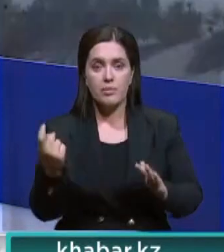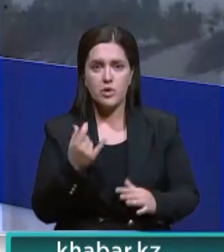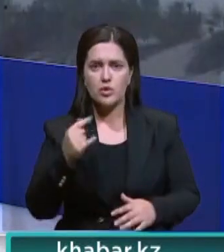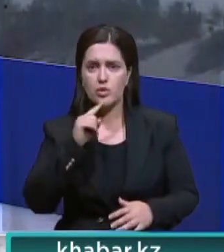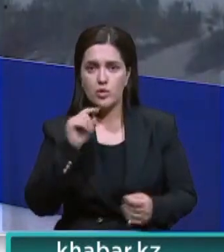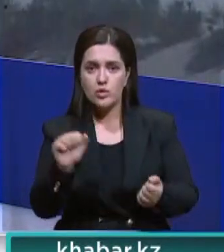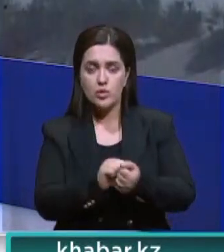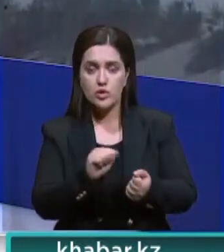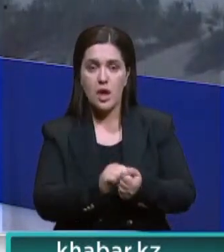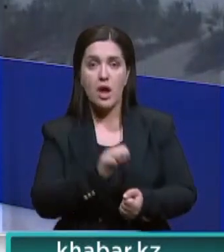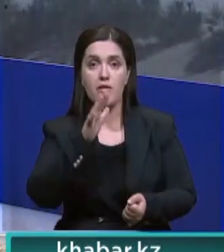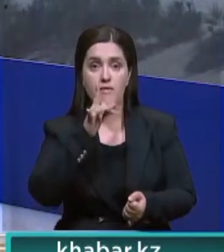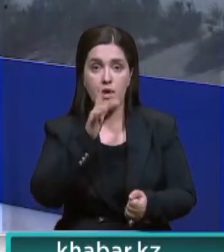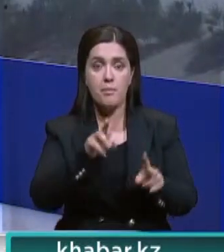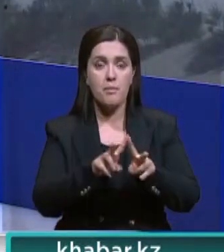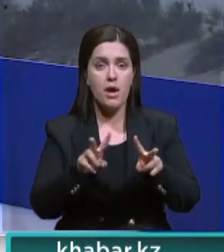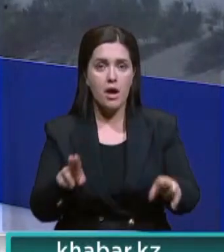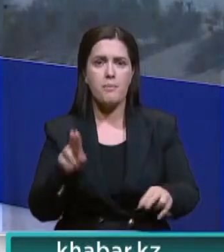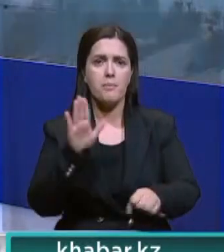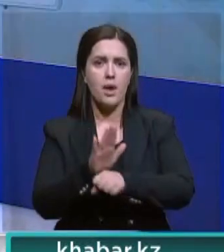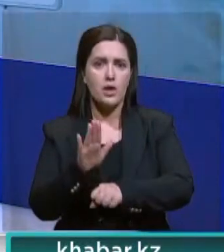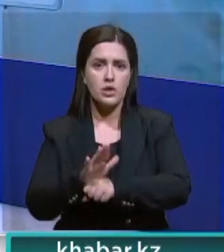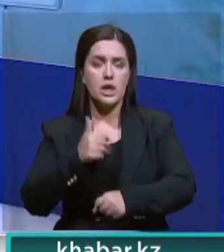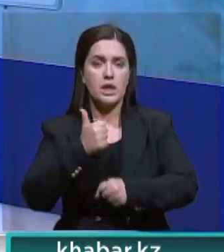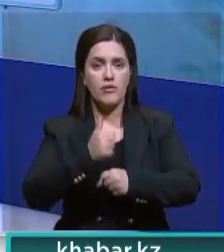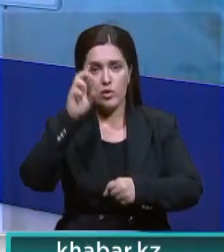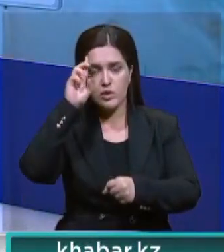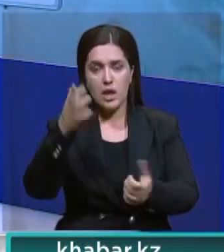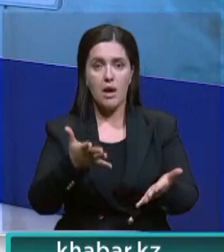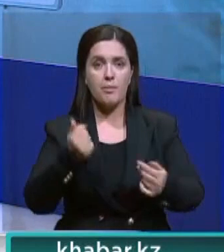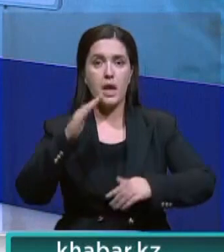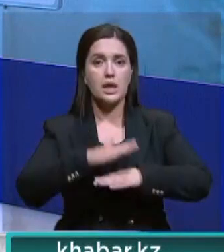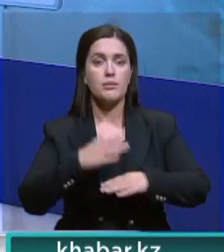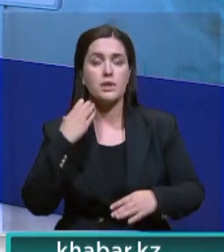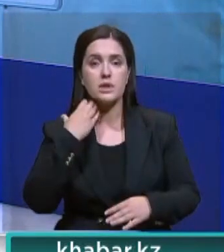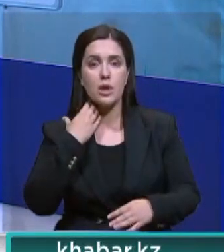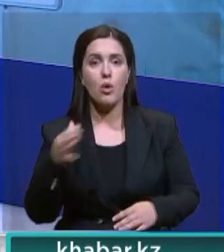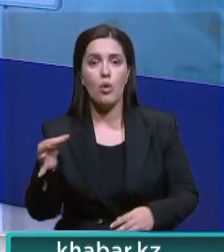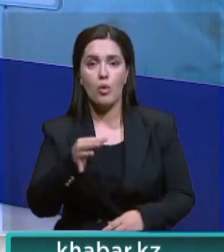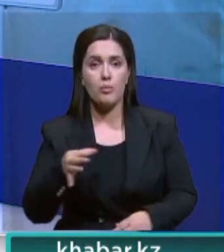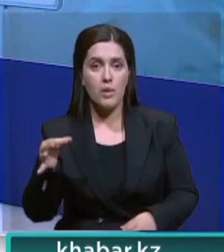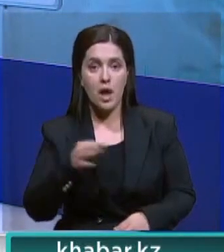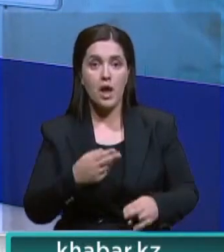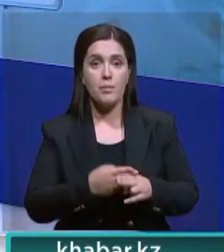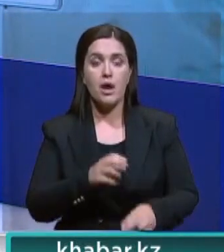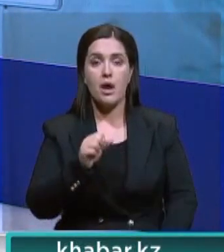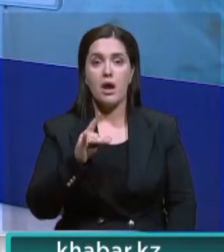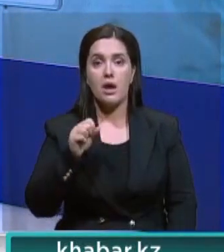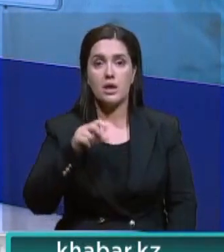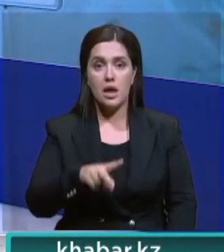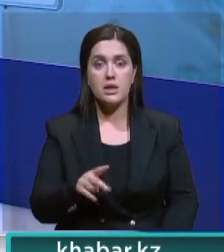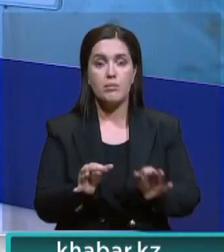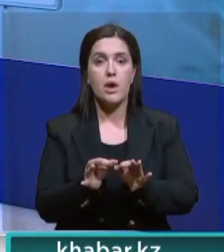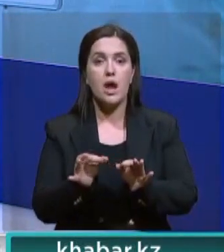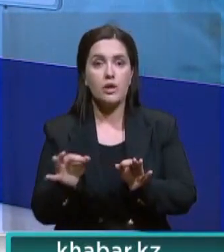непростой засушливый год. Аналогичные поручения от главы государства получила аким Кызылординской области Гульшара Абдыкаликова. Напомню,